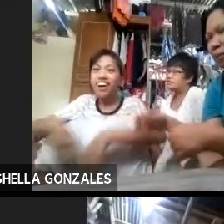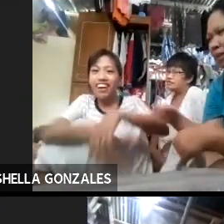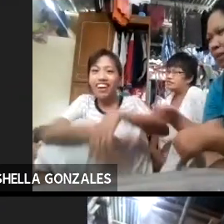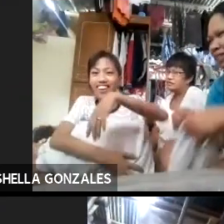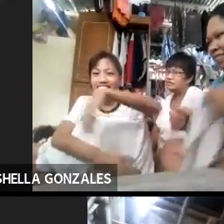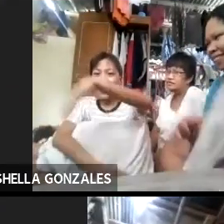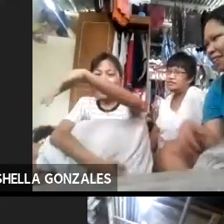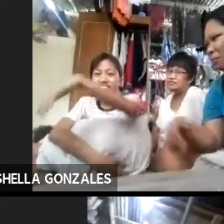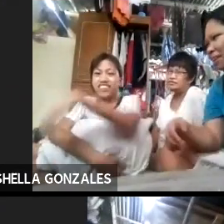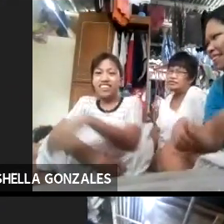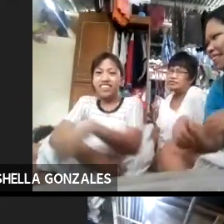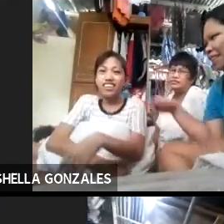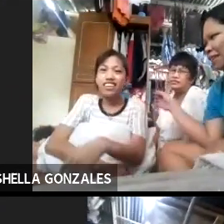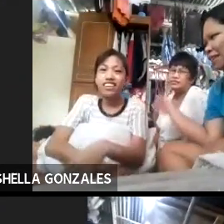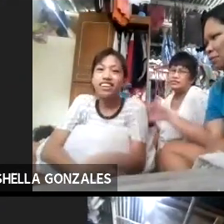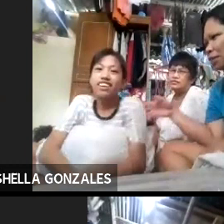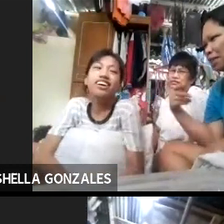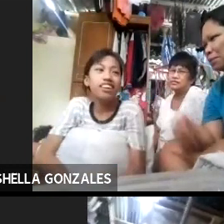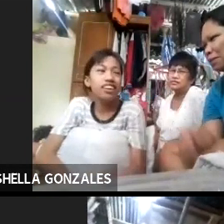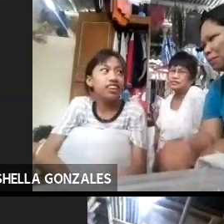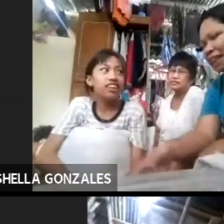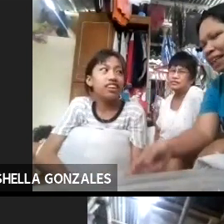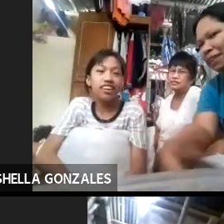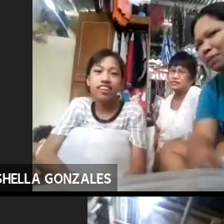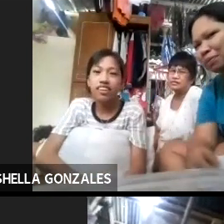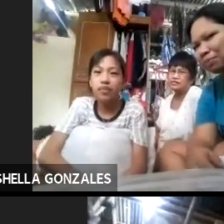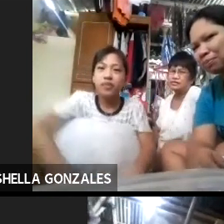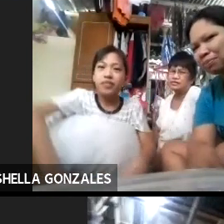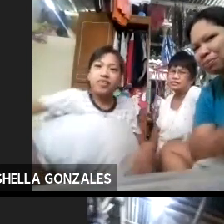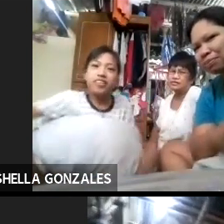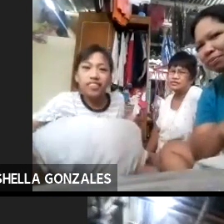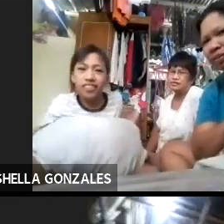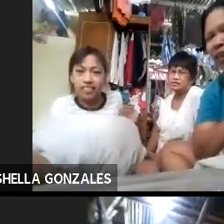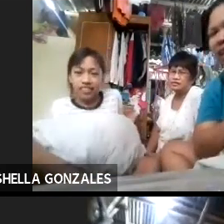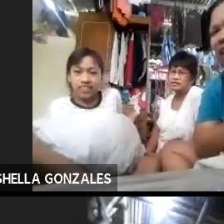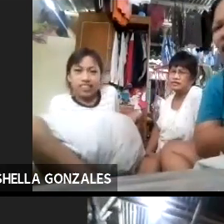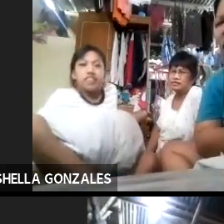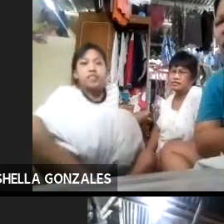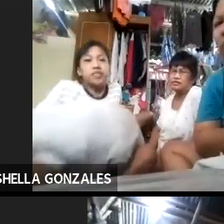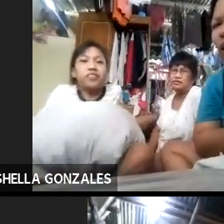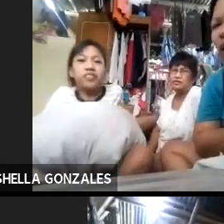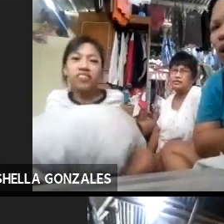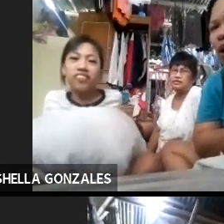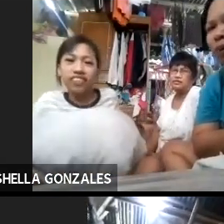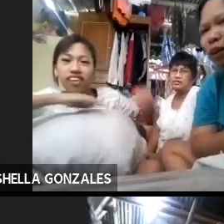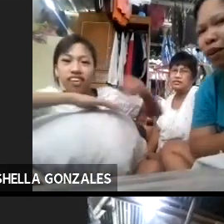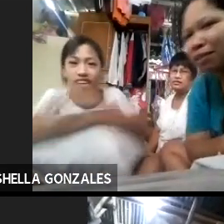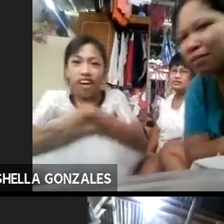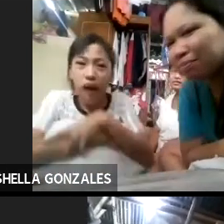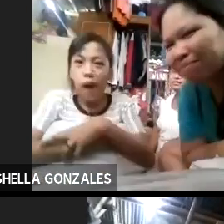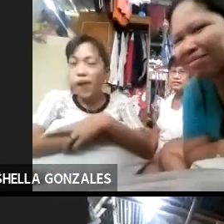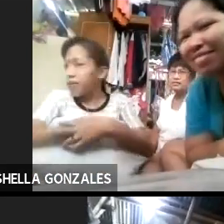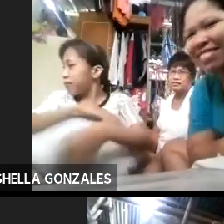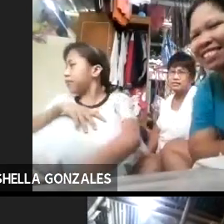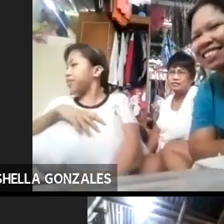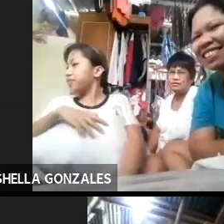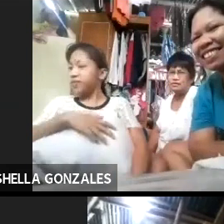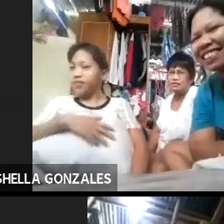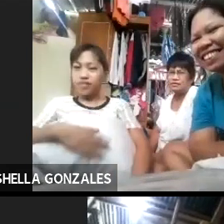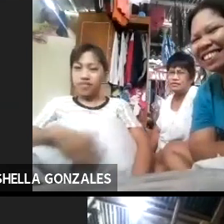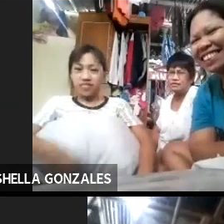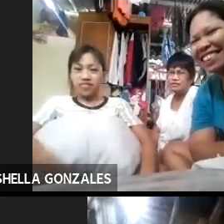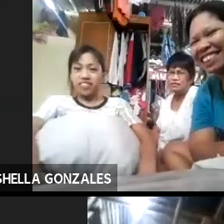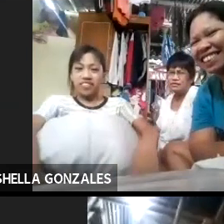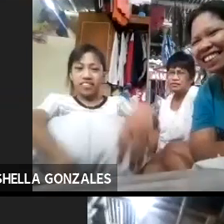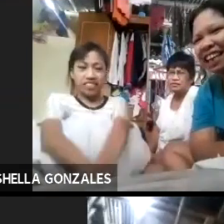Sheila, lapit ka sa mic. At saka si Melanie pala 'yon, ano? Melanie? But ba't di ko kayo